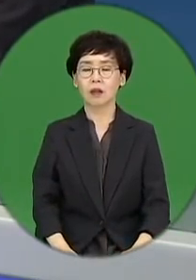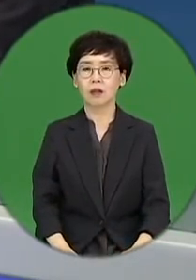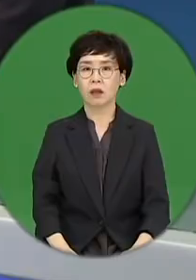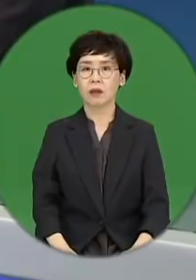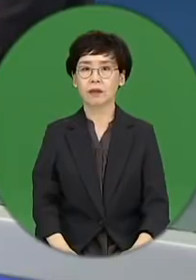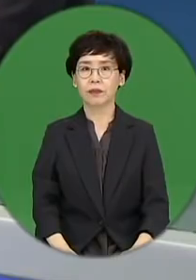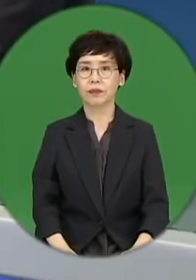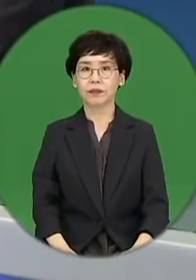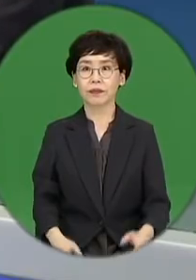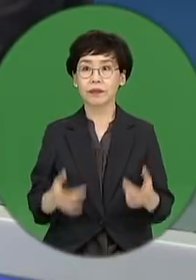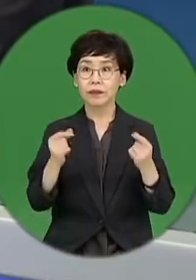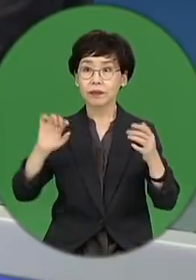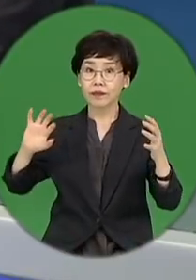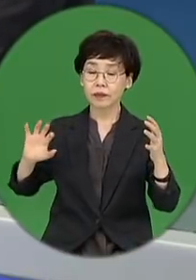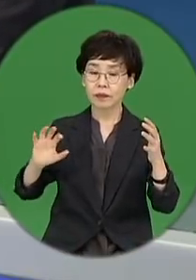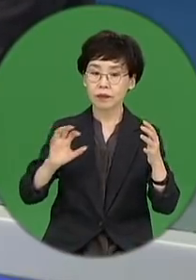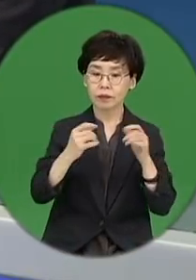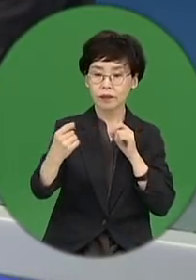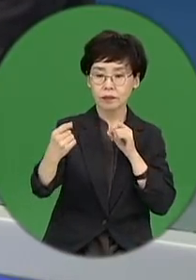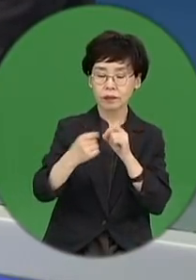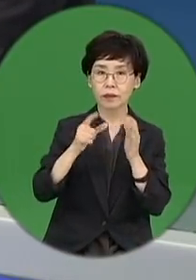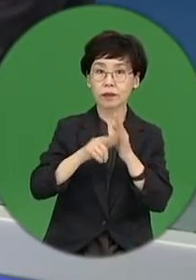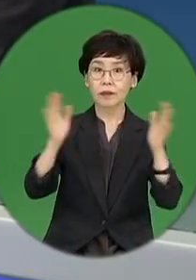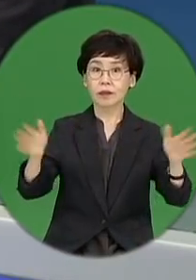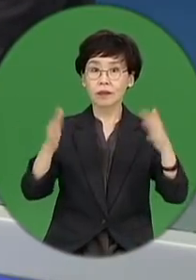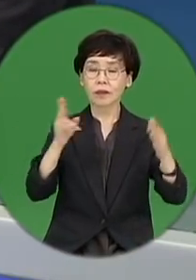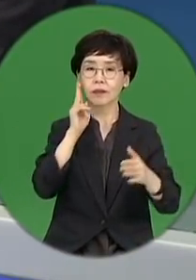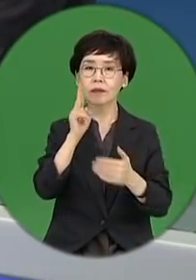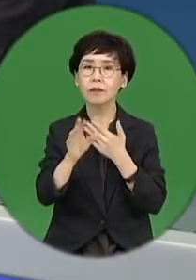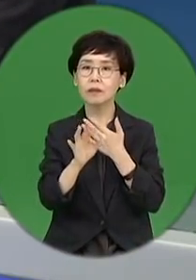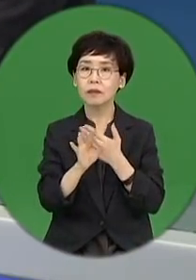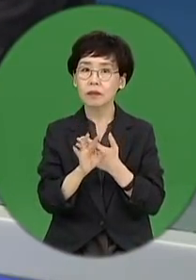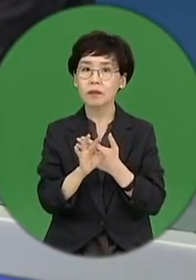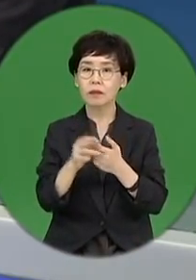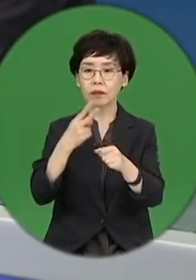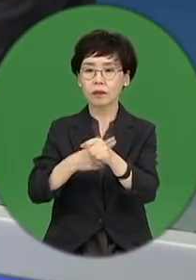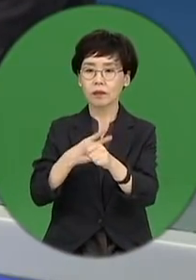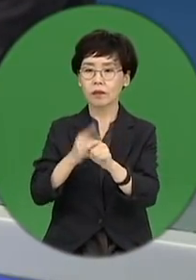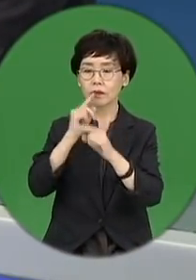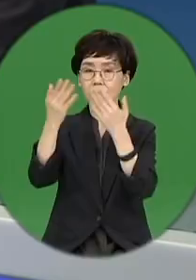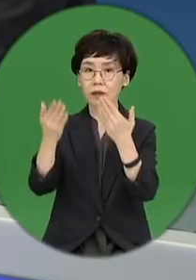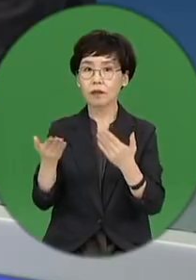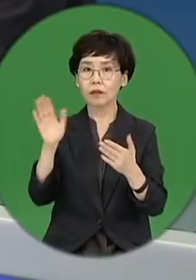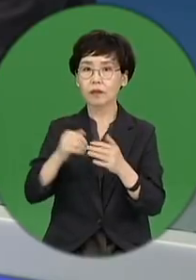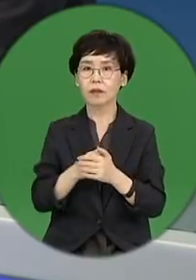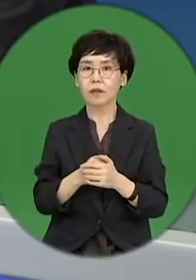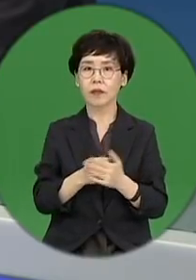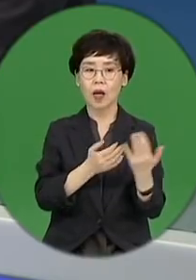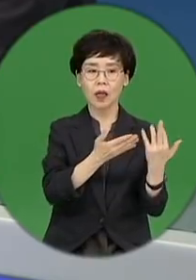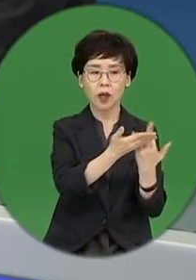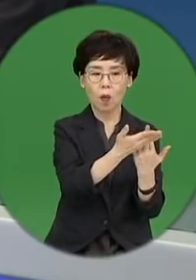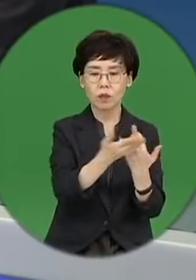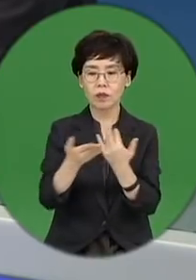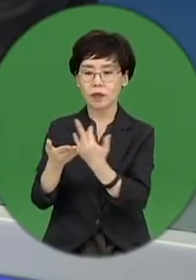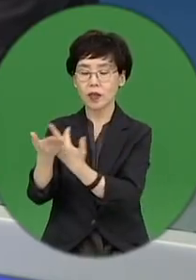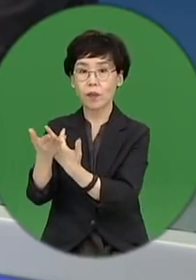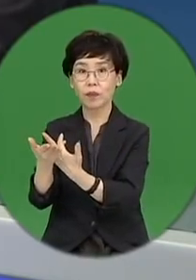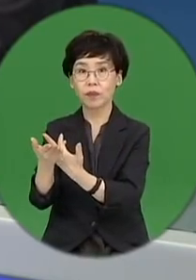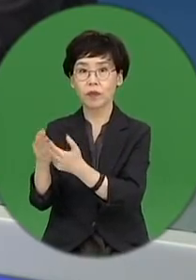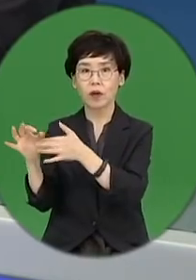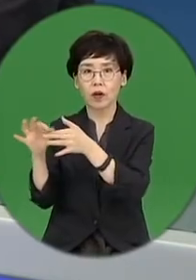이런 태풍이 다가올 때 바람이 강하면 아까 교수님 잠깐 말씀하셨는데 이 섬과 섬 사이에 있는 다리 있지 않습니까? 예,